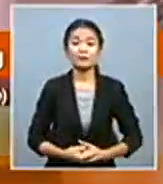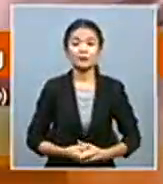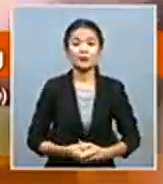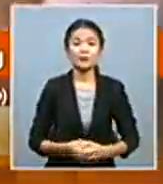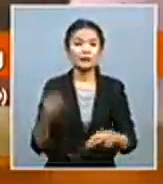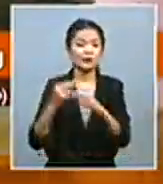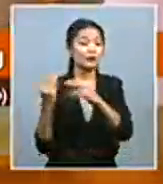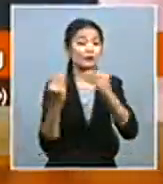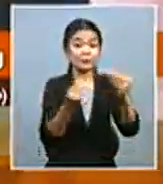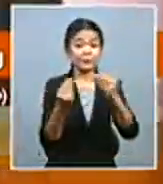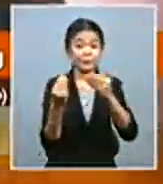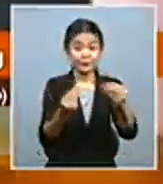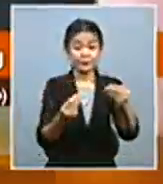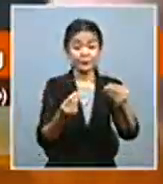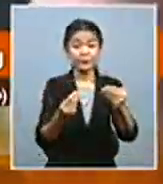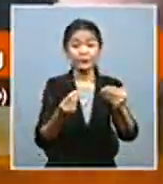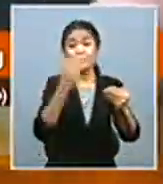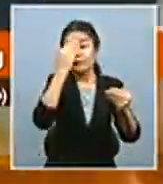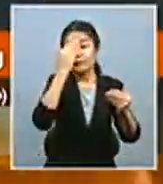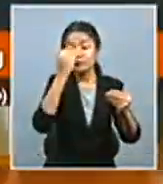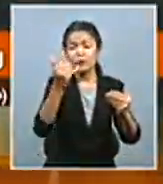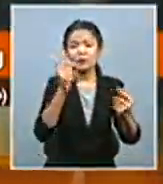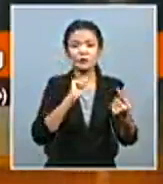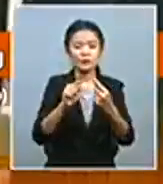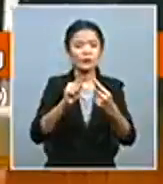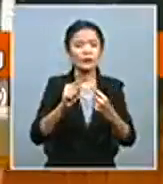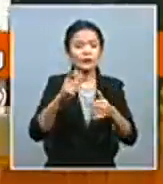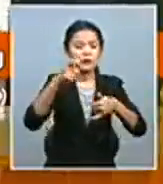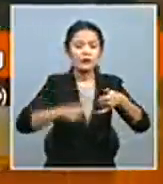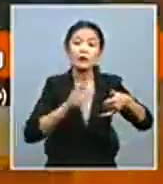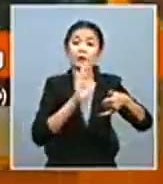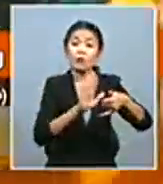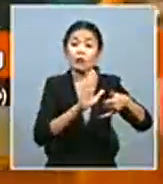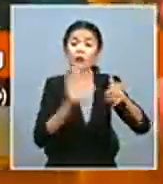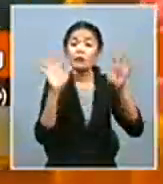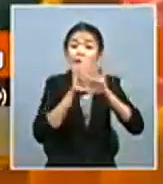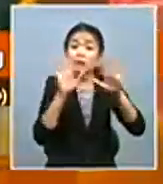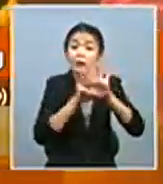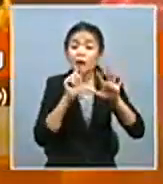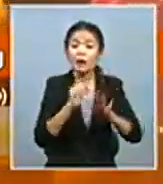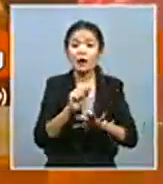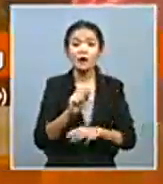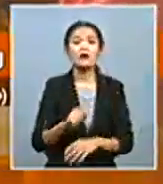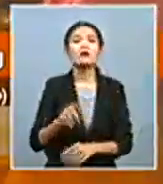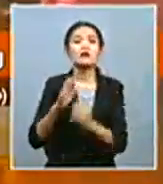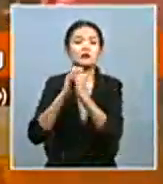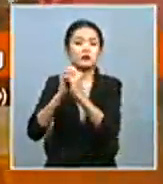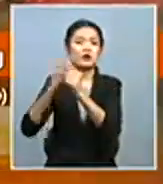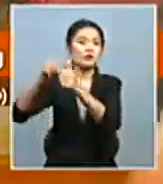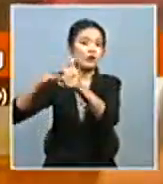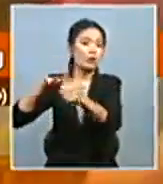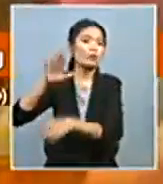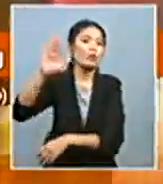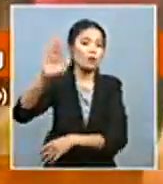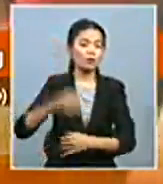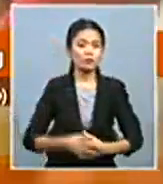เรียกขานกันนะคะเพราะว่ามีลักษณะนิสัยคล้ายๆกับคือมีลักษณะคล้ายๆกับคุณเติ้งเสี่ยวผิงเนี่ยนะคะอดีตผู้นำของจีนสื่อมวล